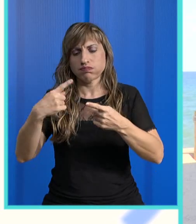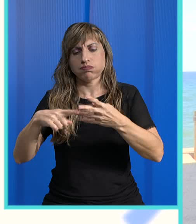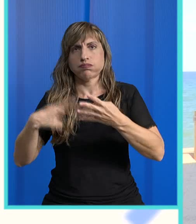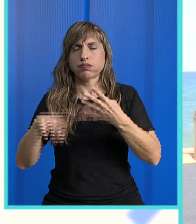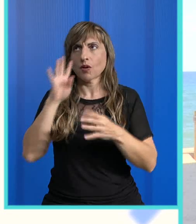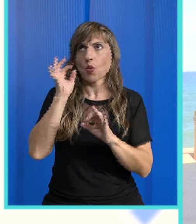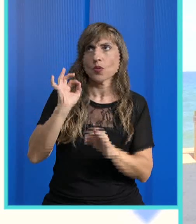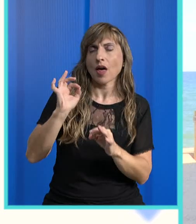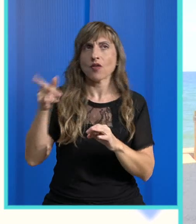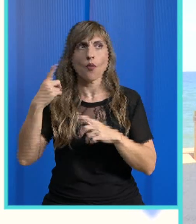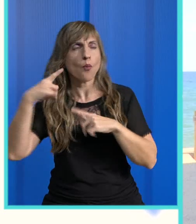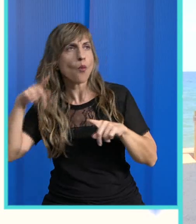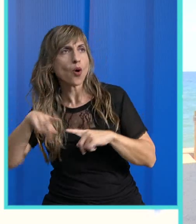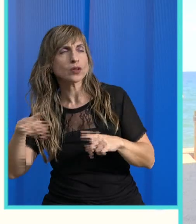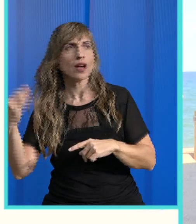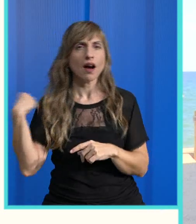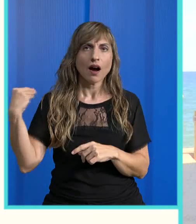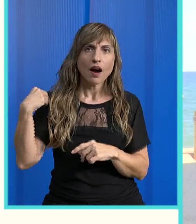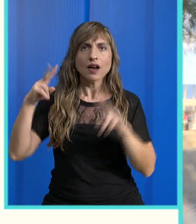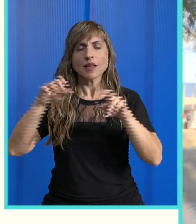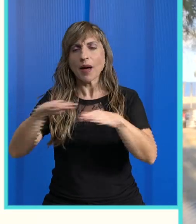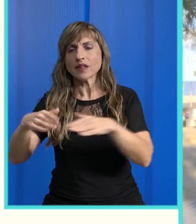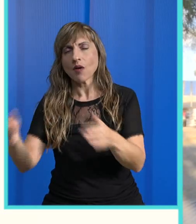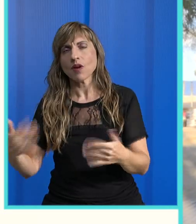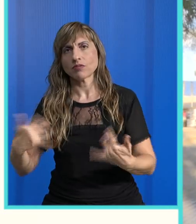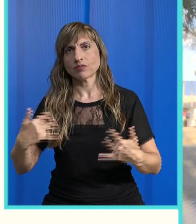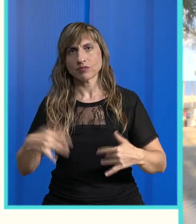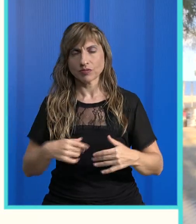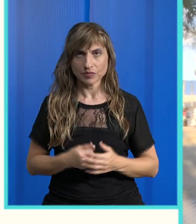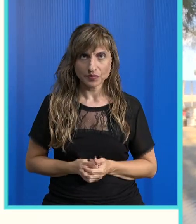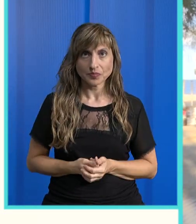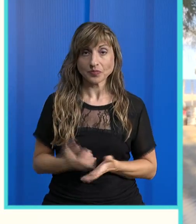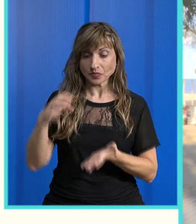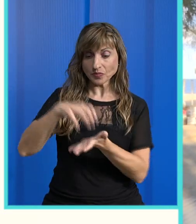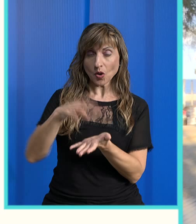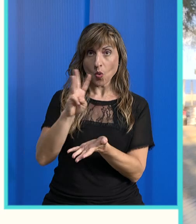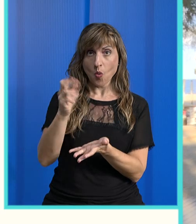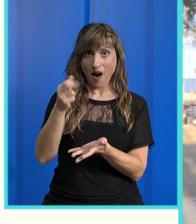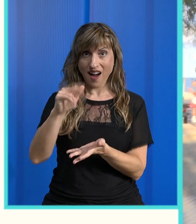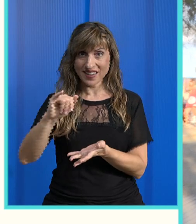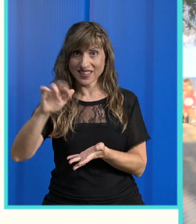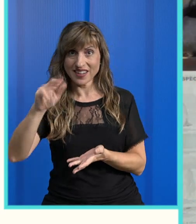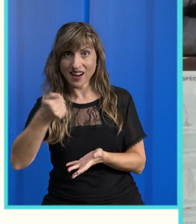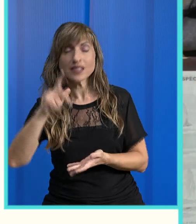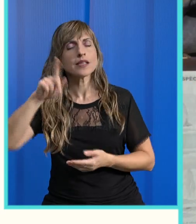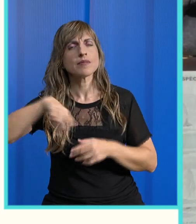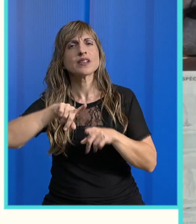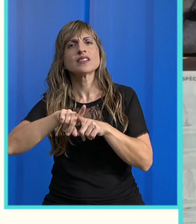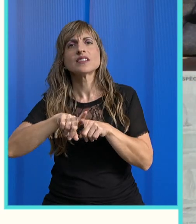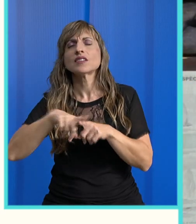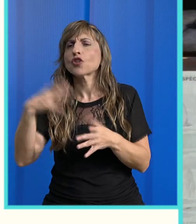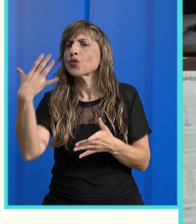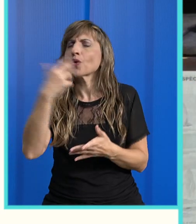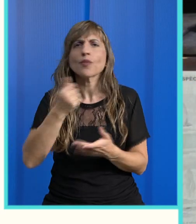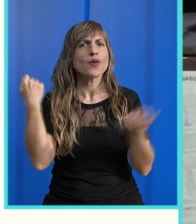amb això, que si la música, que si el tema de les taules. com el que ilua la guingueta Guaire, situada a la platja del Cocú, critica que no han pogut dur